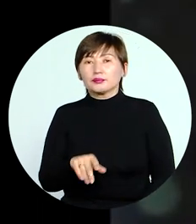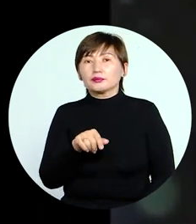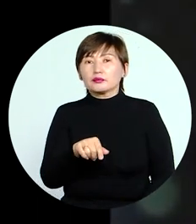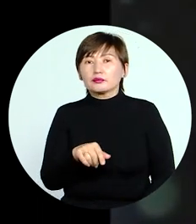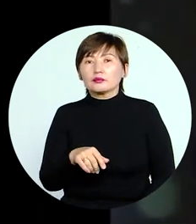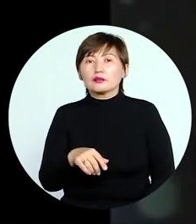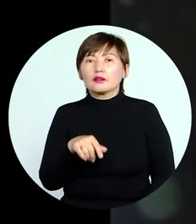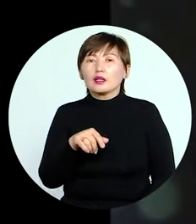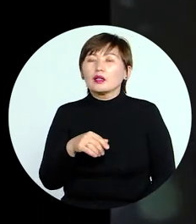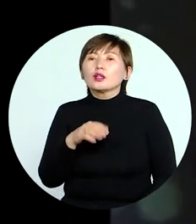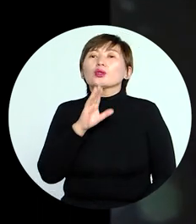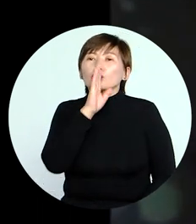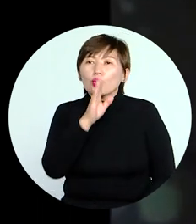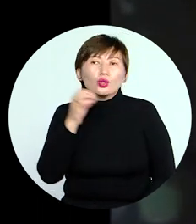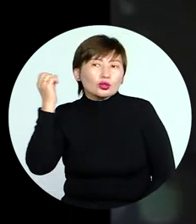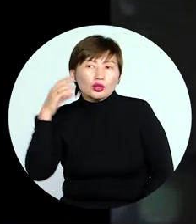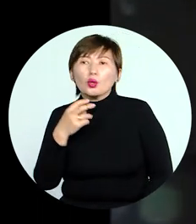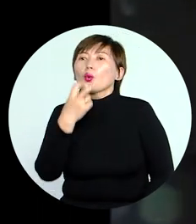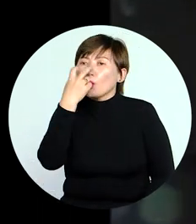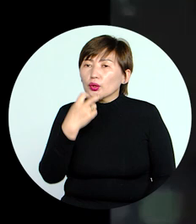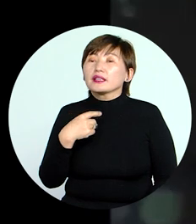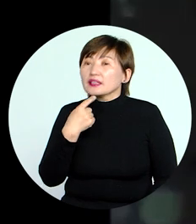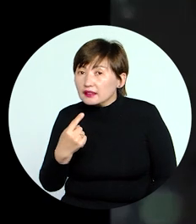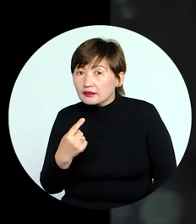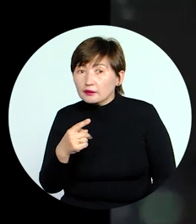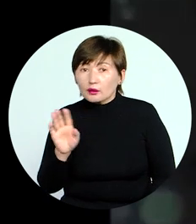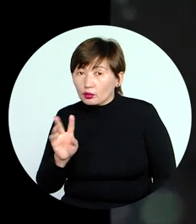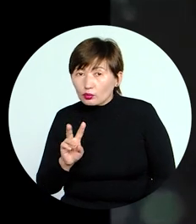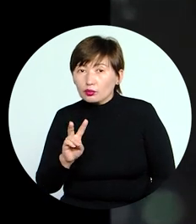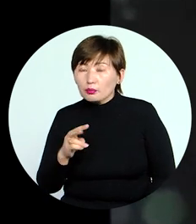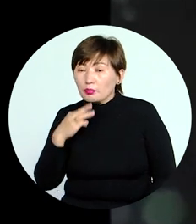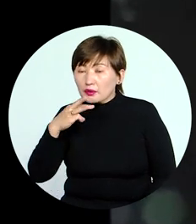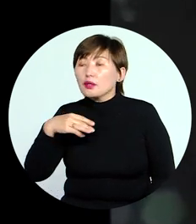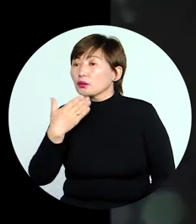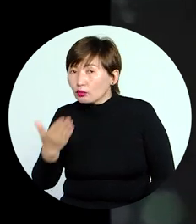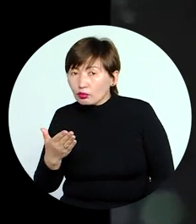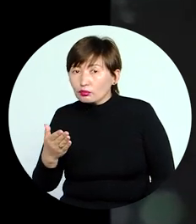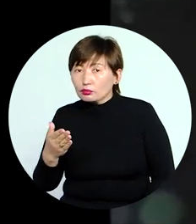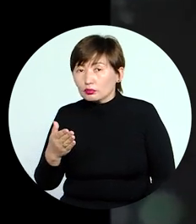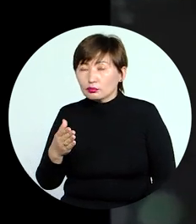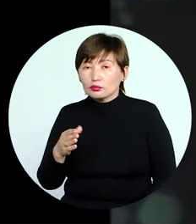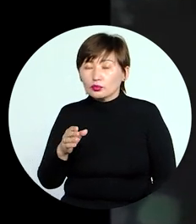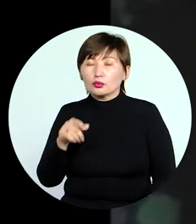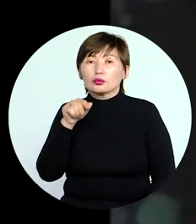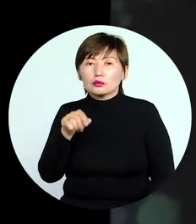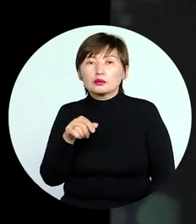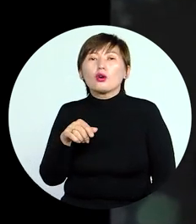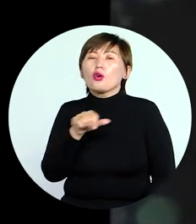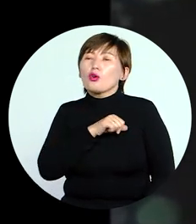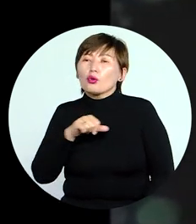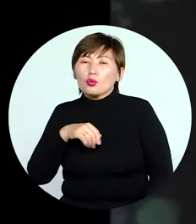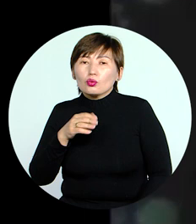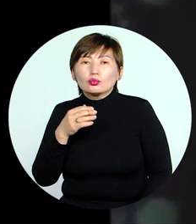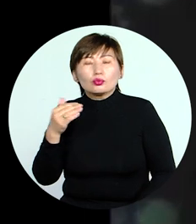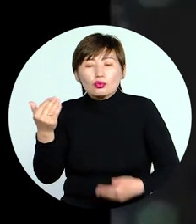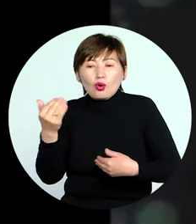дууг дуулахаар ойлаарай. Ээж нь дуулна чи ойлно гэдэг ийм мэдээллийг бол одоо тархинд нөх боломж бол байхгүй. Энэ бол зөвхөн